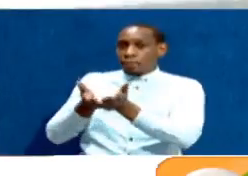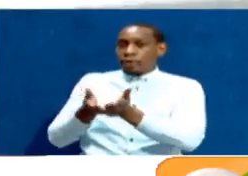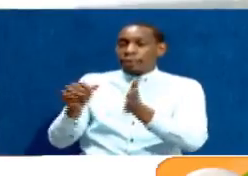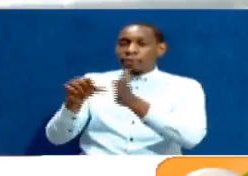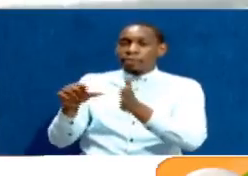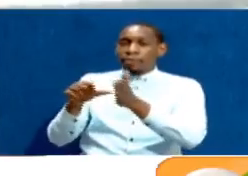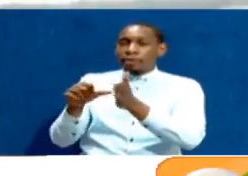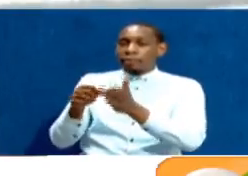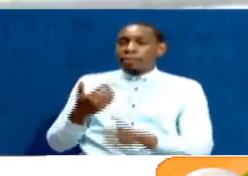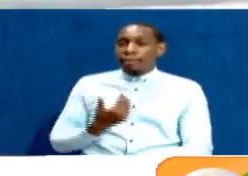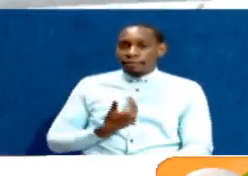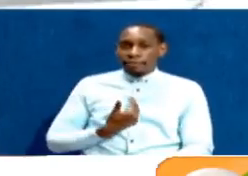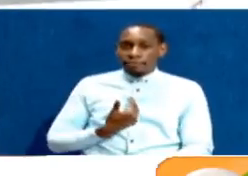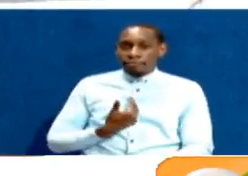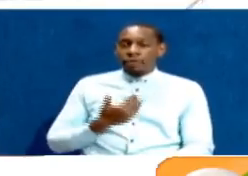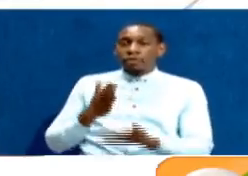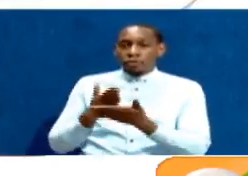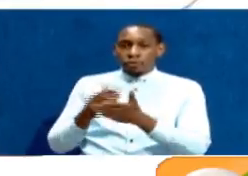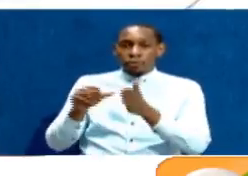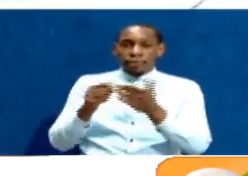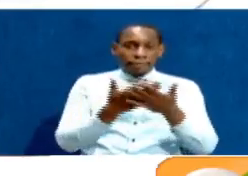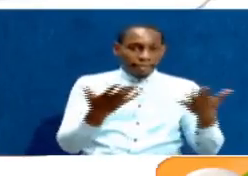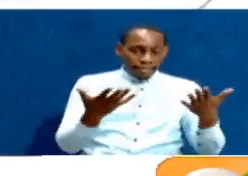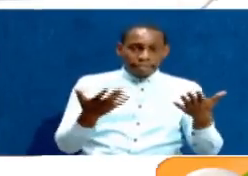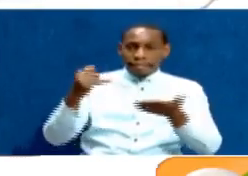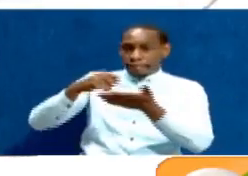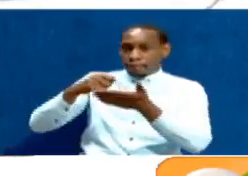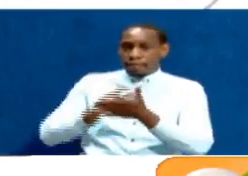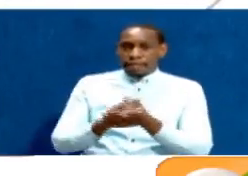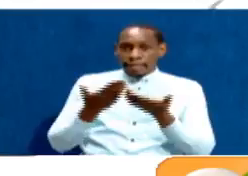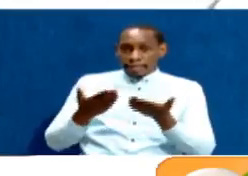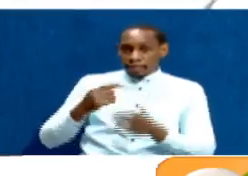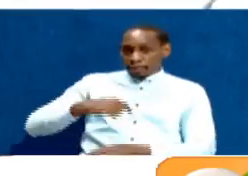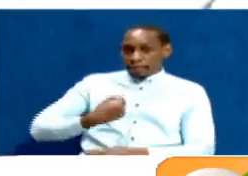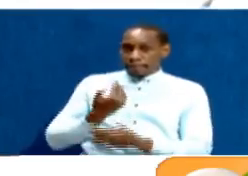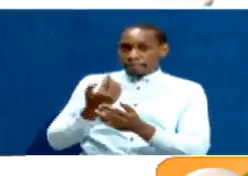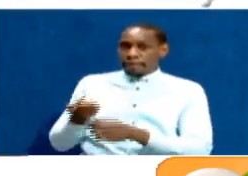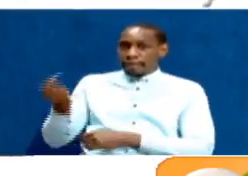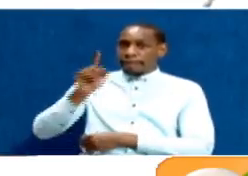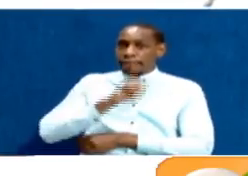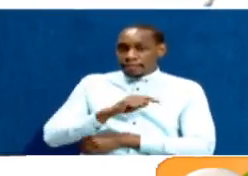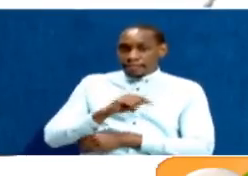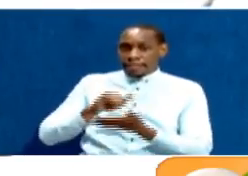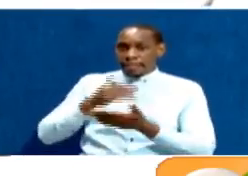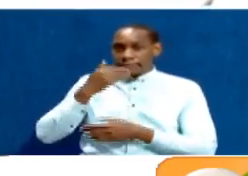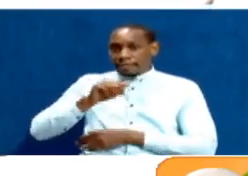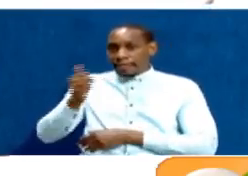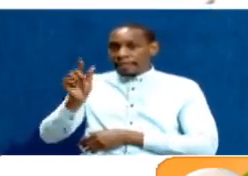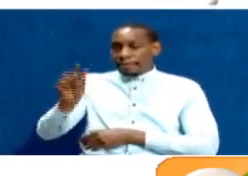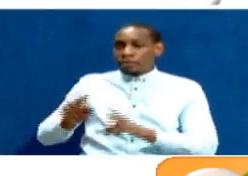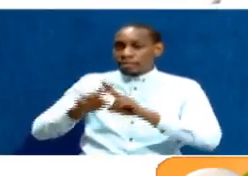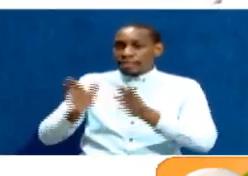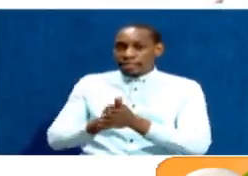na problems. So hizo ndio shida sisi za my equipment zinaingia. Unapata mimi nikikuja, nasema acha huyu mwenzangu